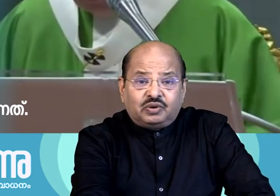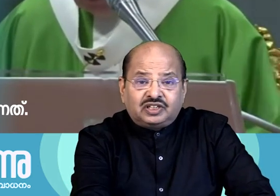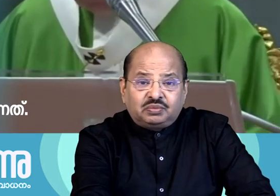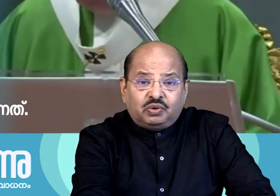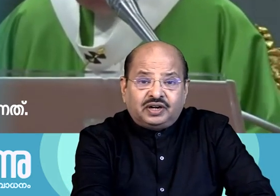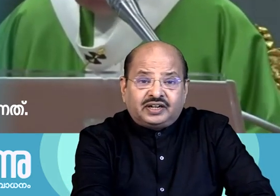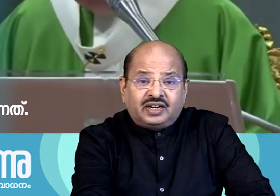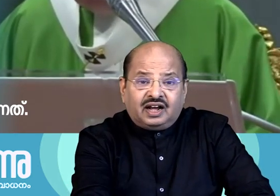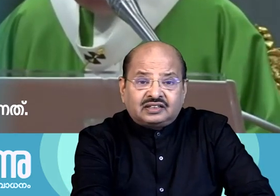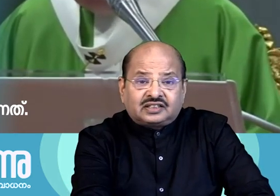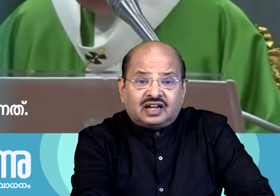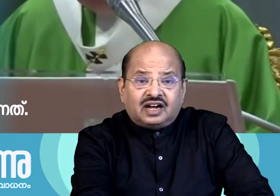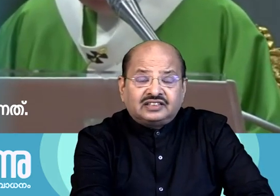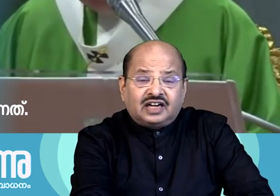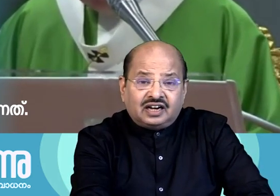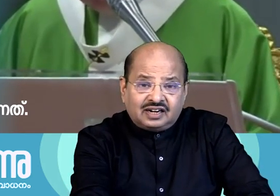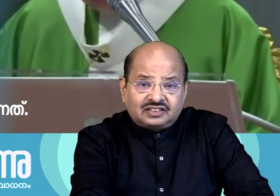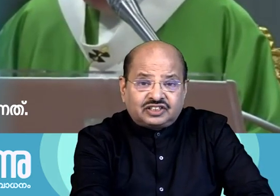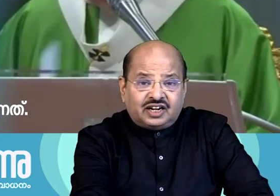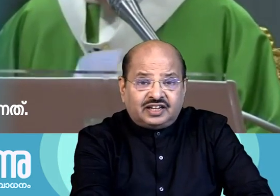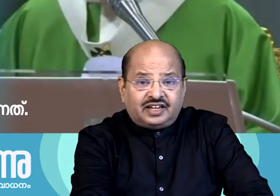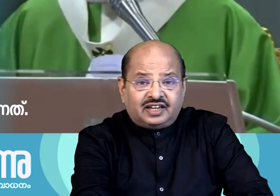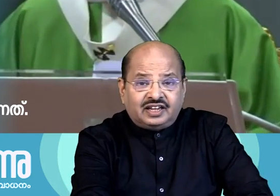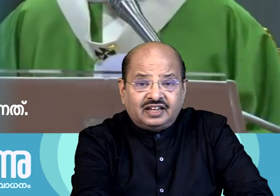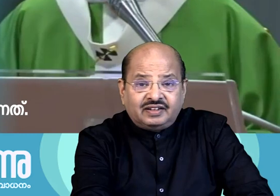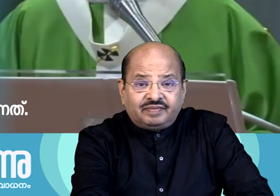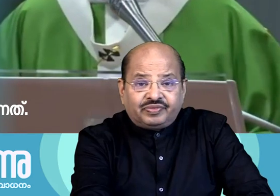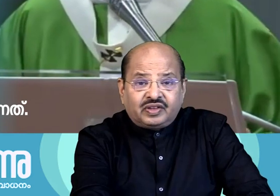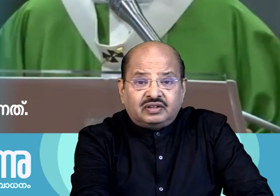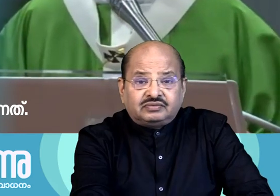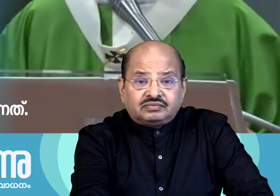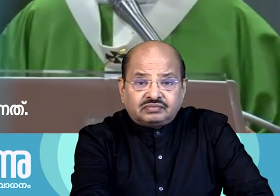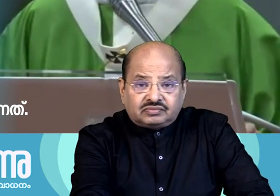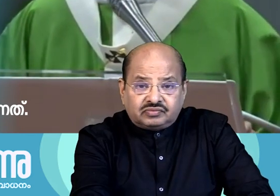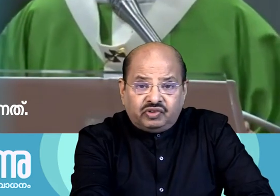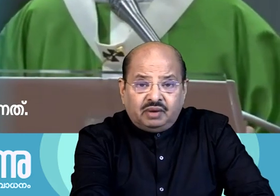എന്നാൽ ഒടിഞ്ഞുപോയിട്ടില്ലാത്ത ആ ഞാങ്ങളച്ചില്ലയെ